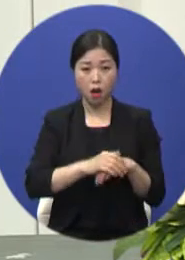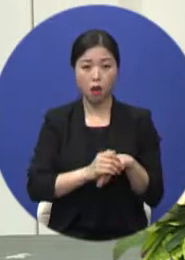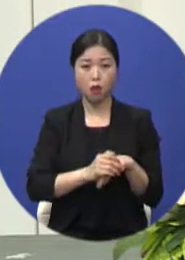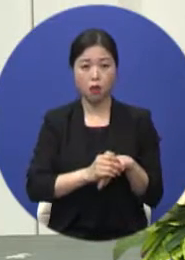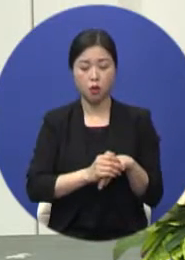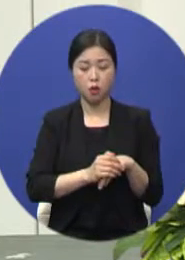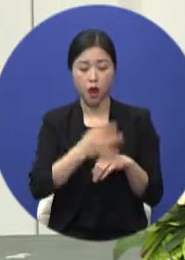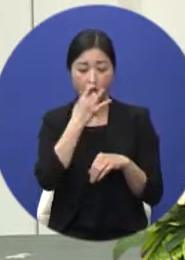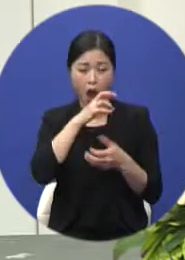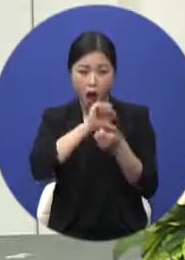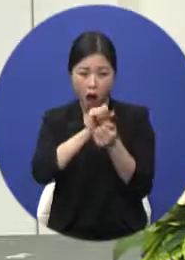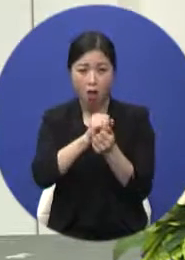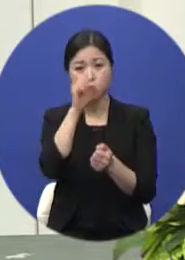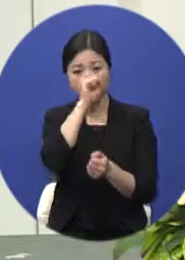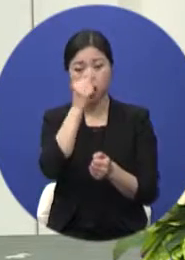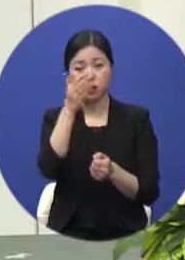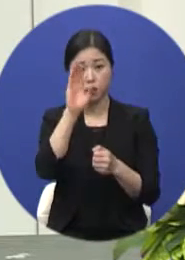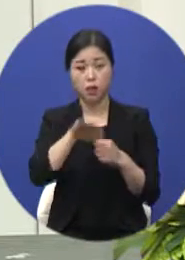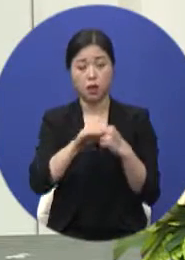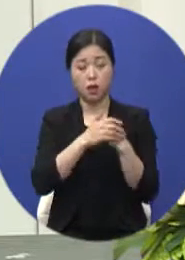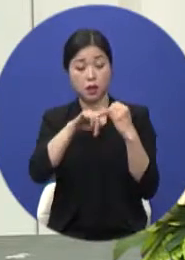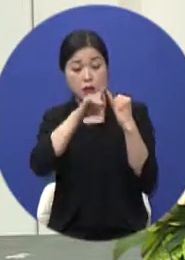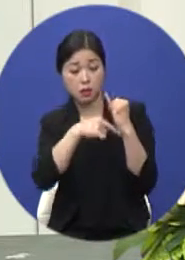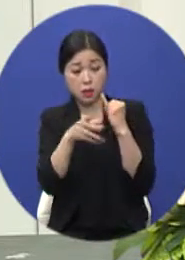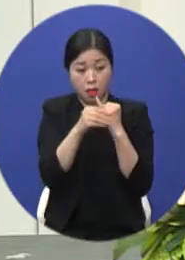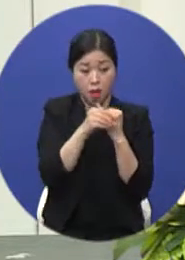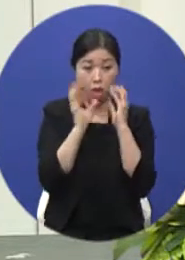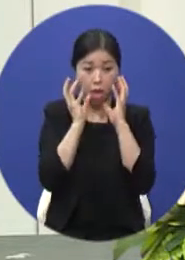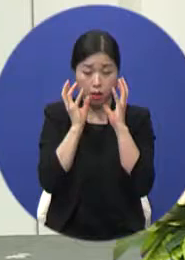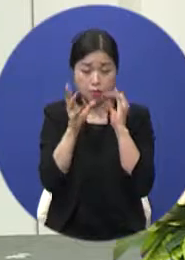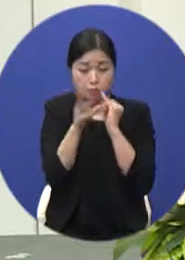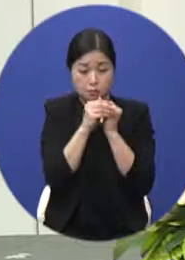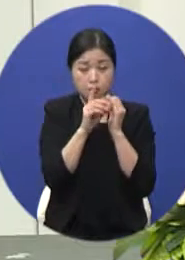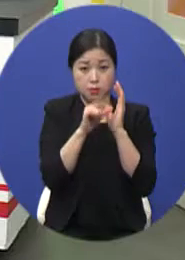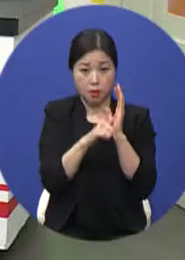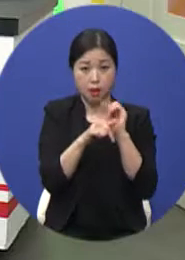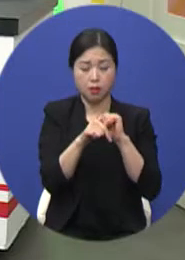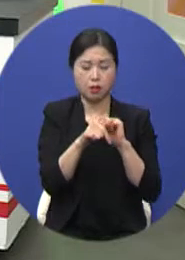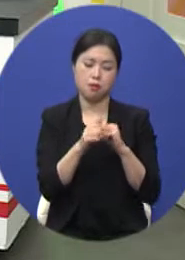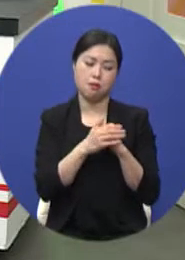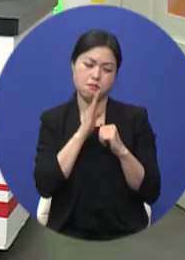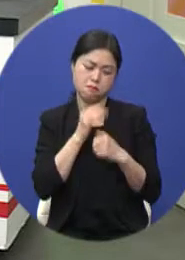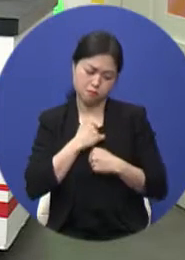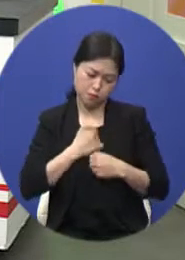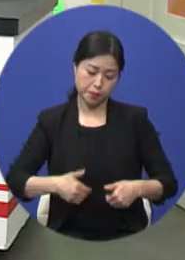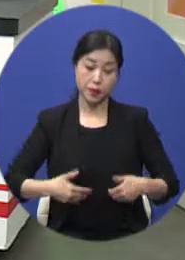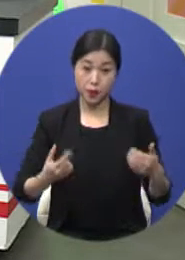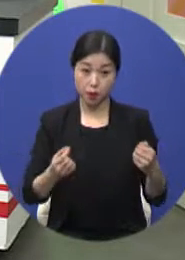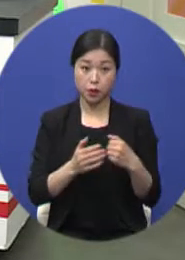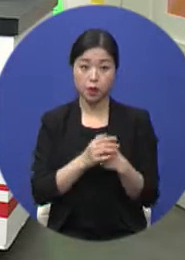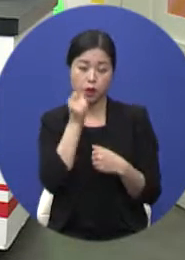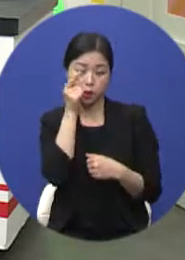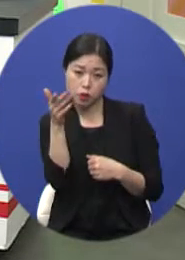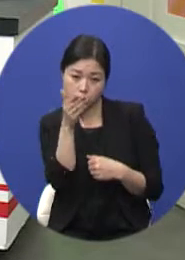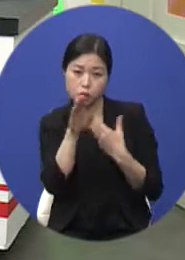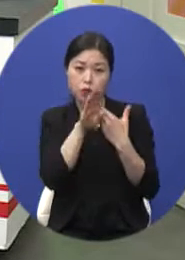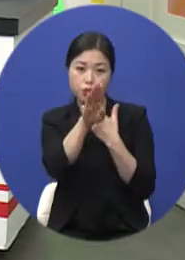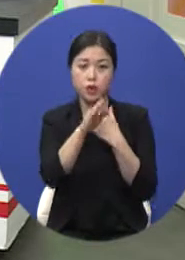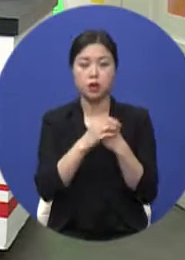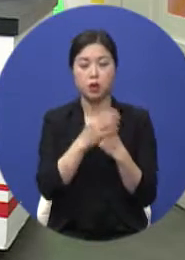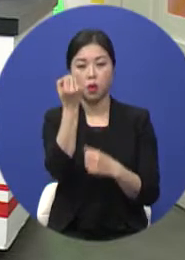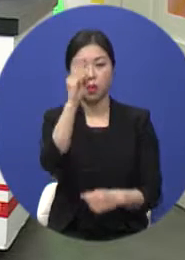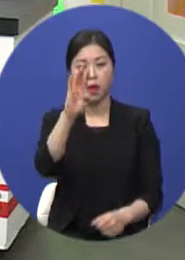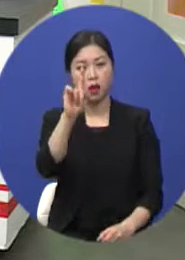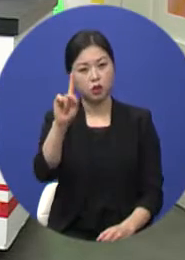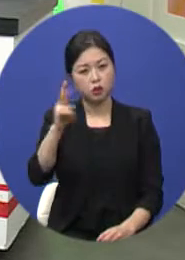좋아하고 다 좋아하는데 임신했을 때 특히 임신 전후에는 좀 조심해야 되고요. 그 6개월 정도 지난 다음에 맥주 한두